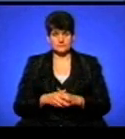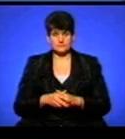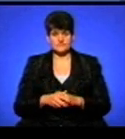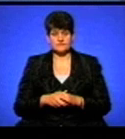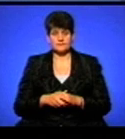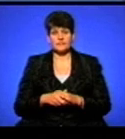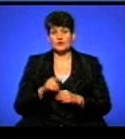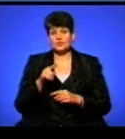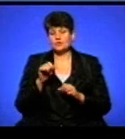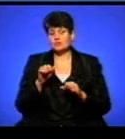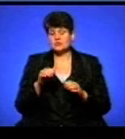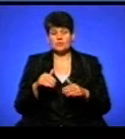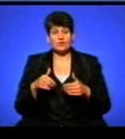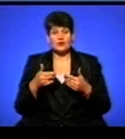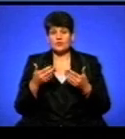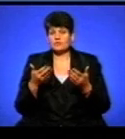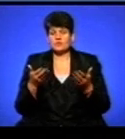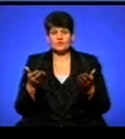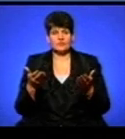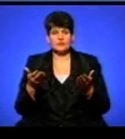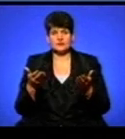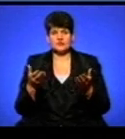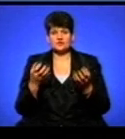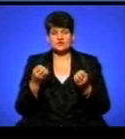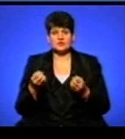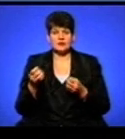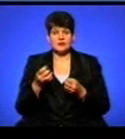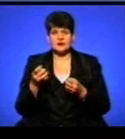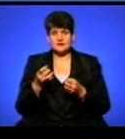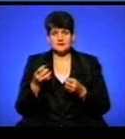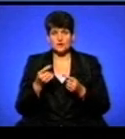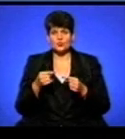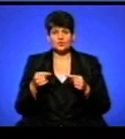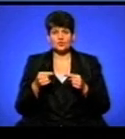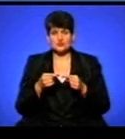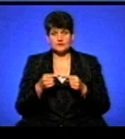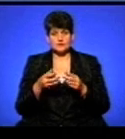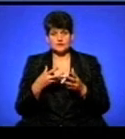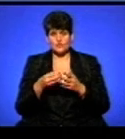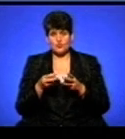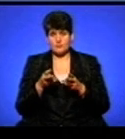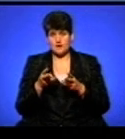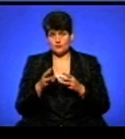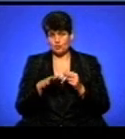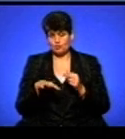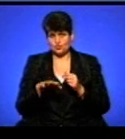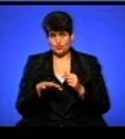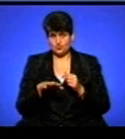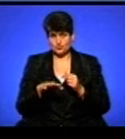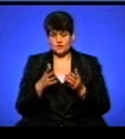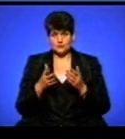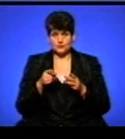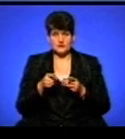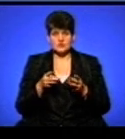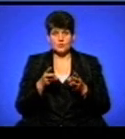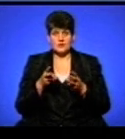опалювальний. Власне, тут можна порекомендувати ще раз уточнити свою опалювальну площу, якщо у вас